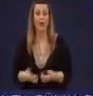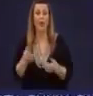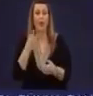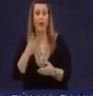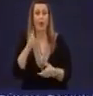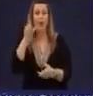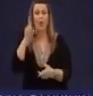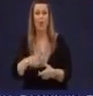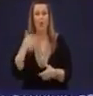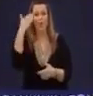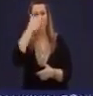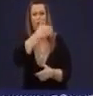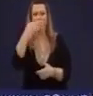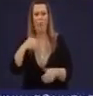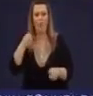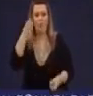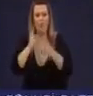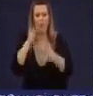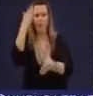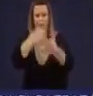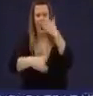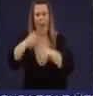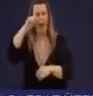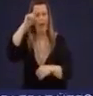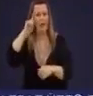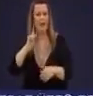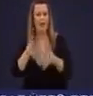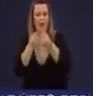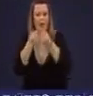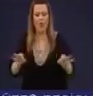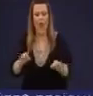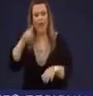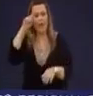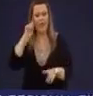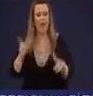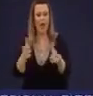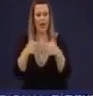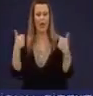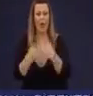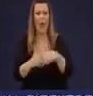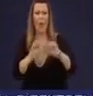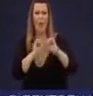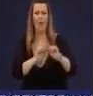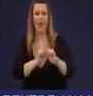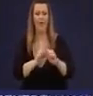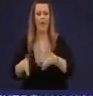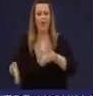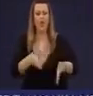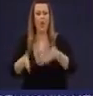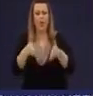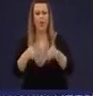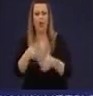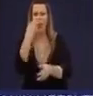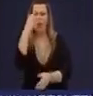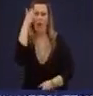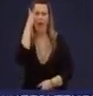Mukaddes Azerbaycan torpağını, müstakil Azerbaycan Respublikası'nın müdafiəsi yolunda irəli.